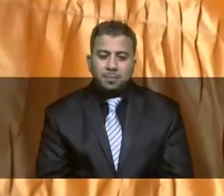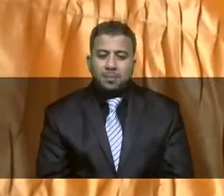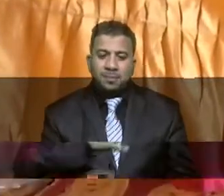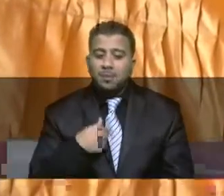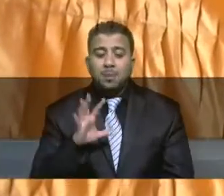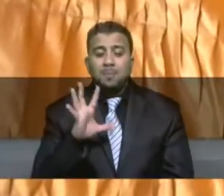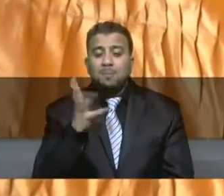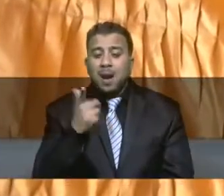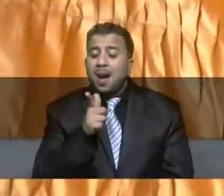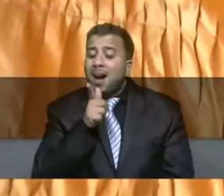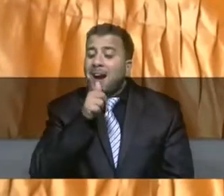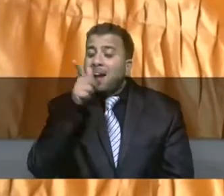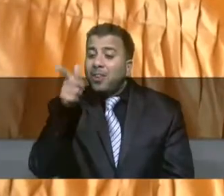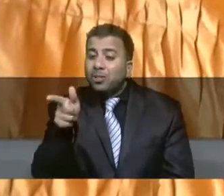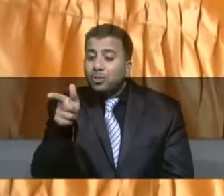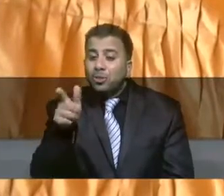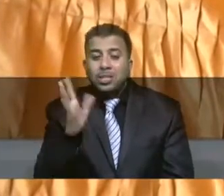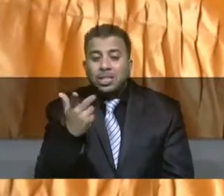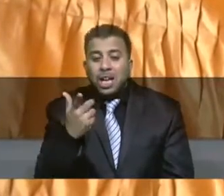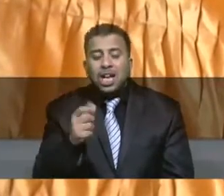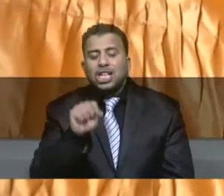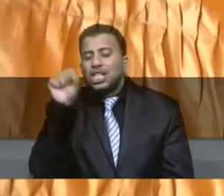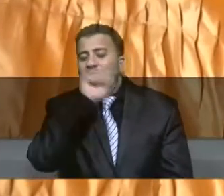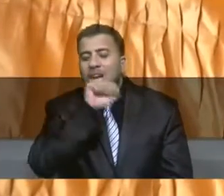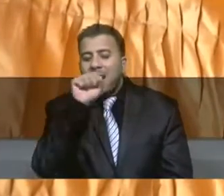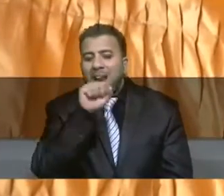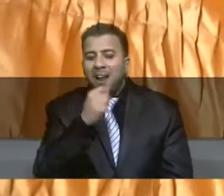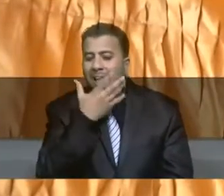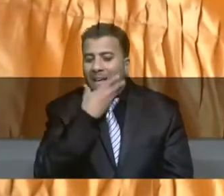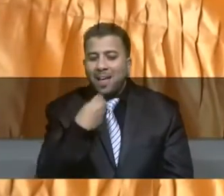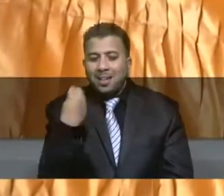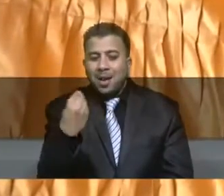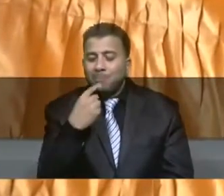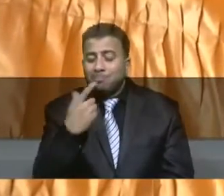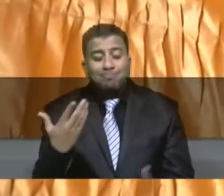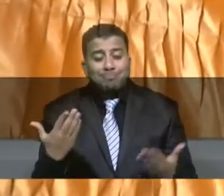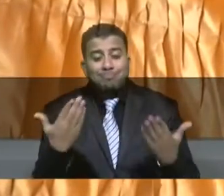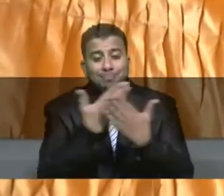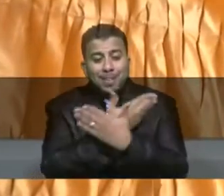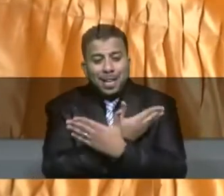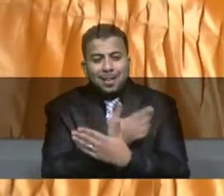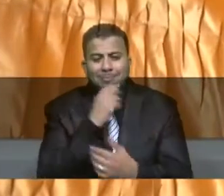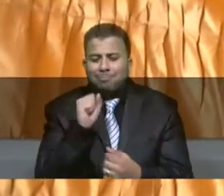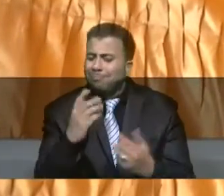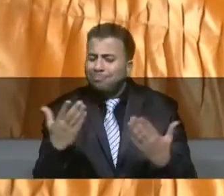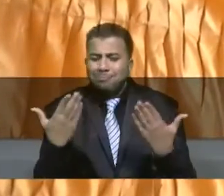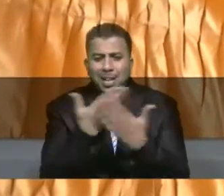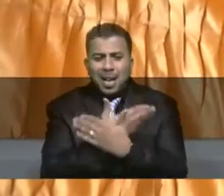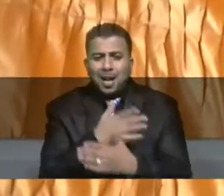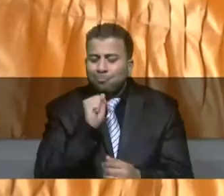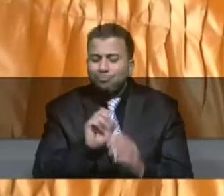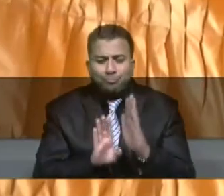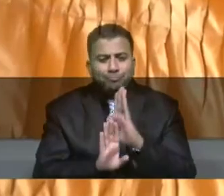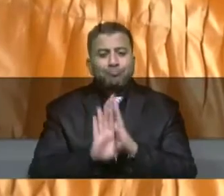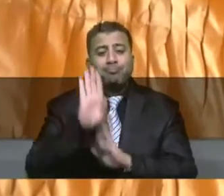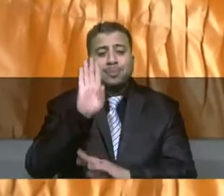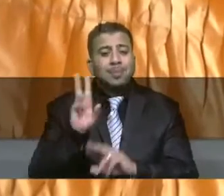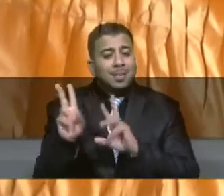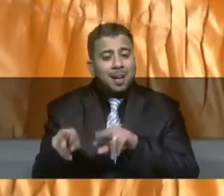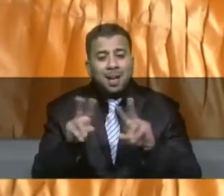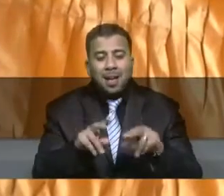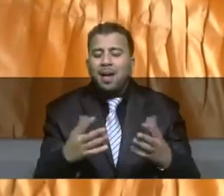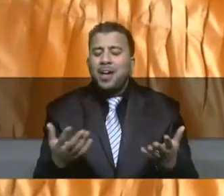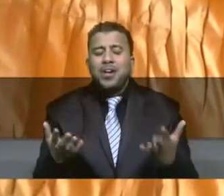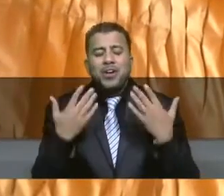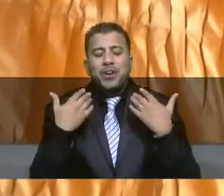وقلت شارقة الرؤى الفيحاء حتى بدلت تبديلا، فجرت كأن